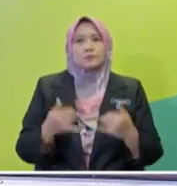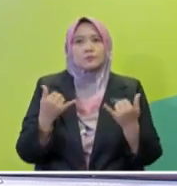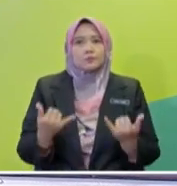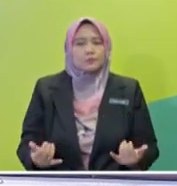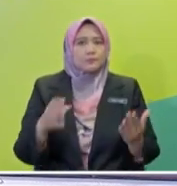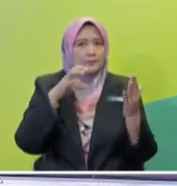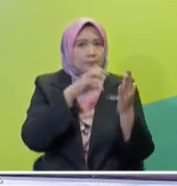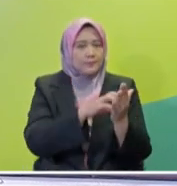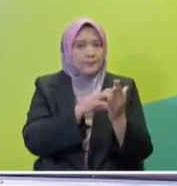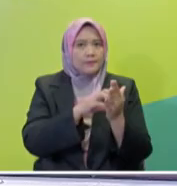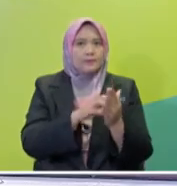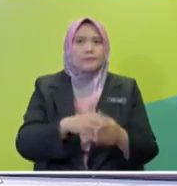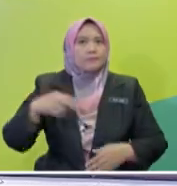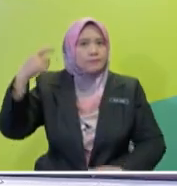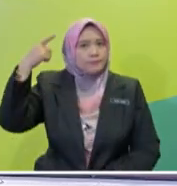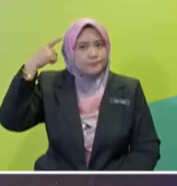cara